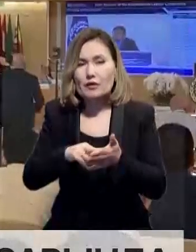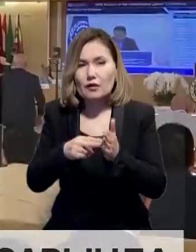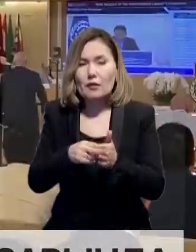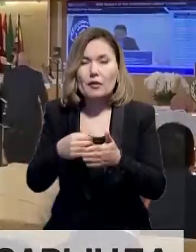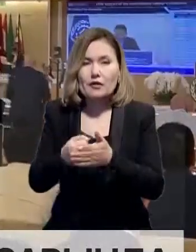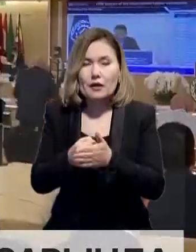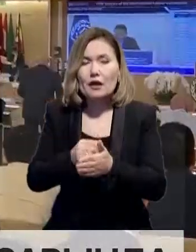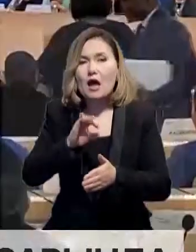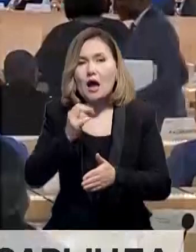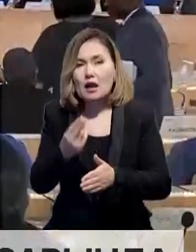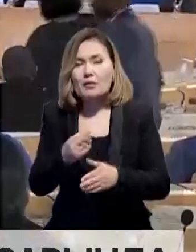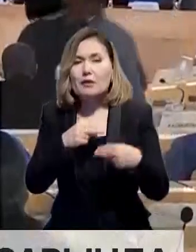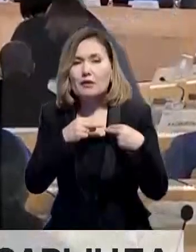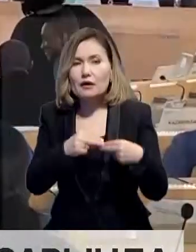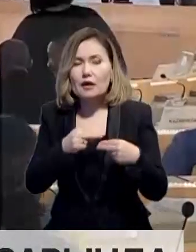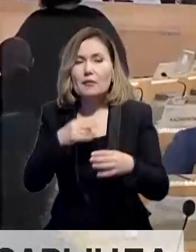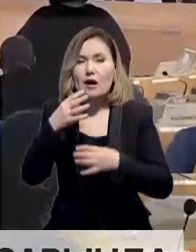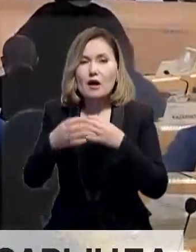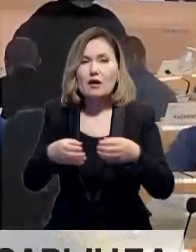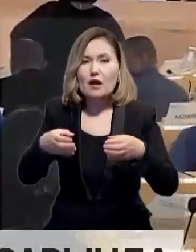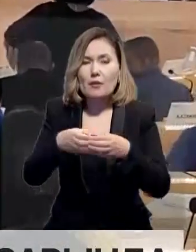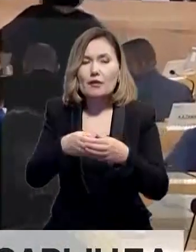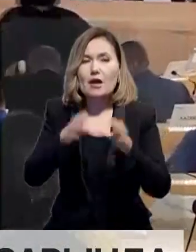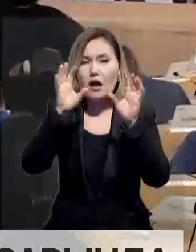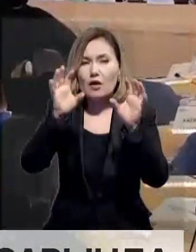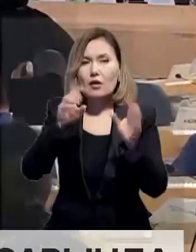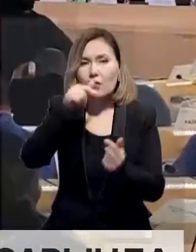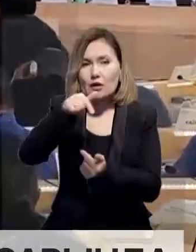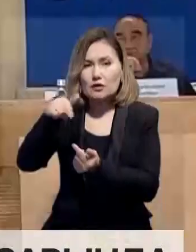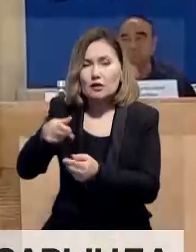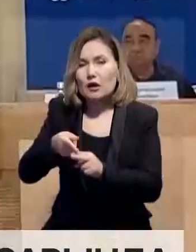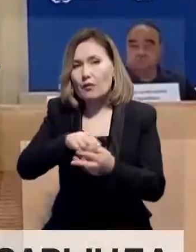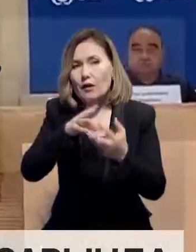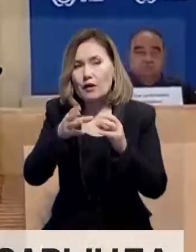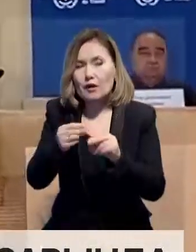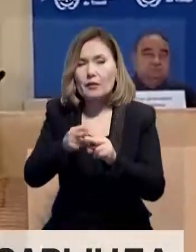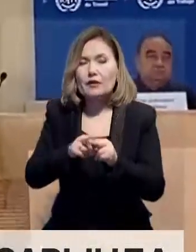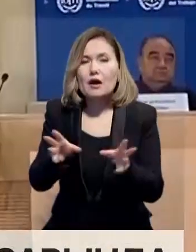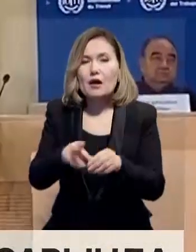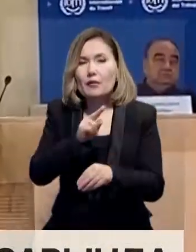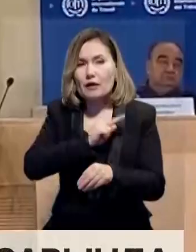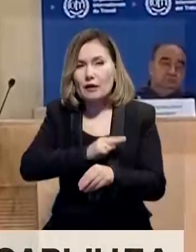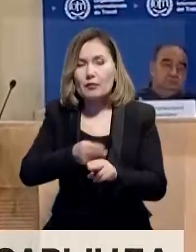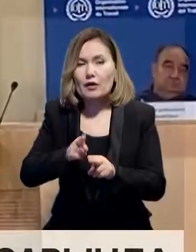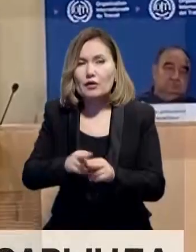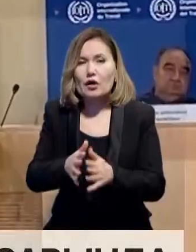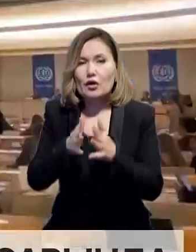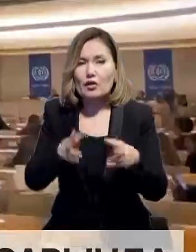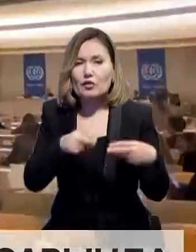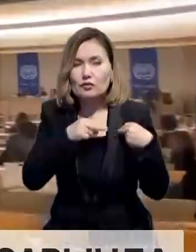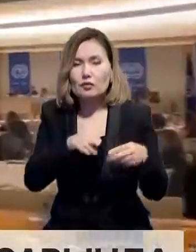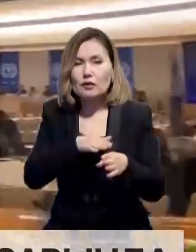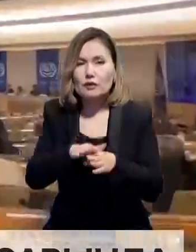жеткізу, әлеуметтік еңбек саясатын халықаралық бірлестік стандарттарымен үйлестіру және әлеуметтік әріптестікті нығайту бойынша көп еңбек